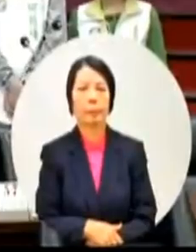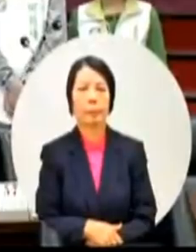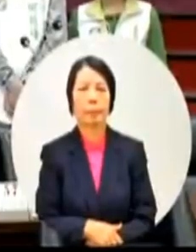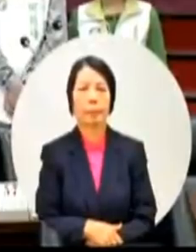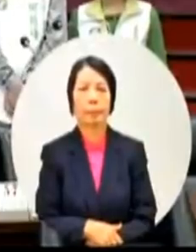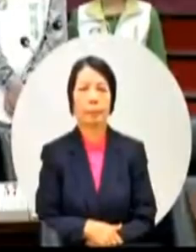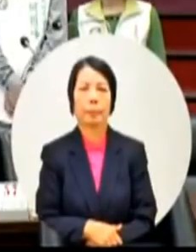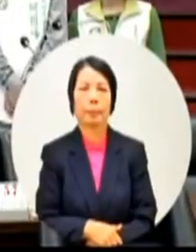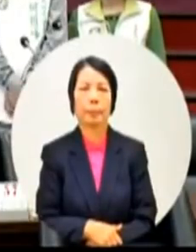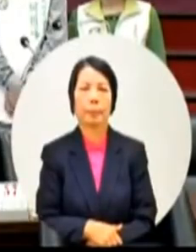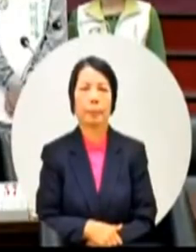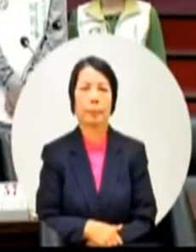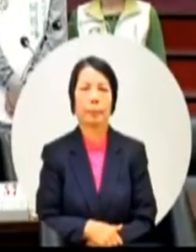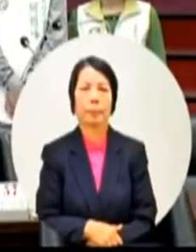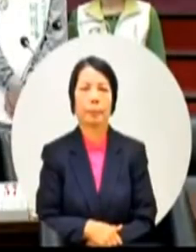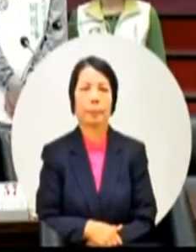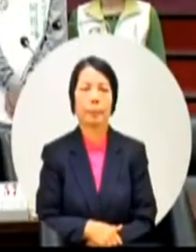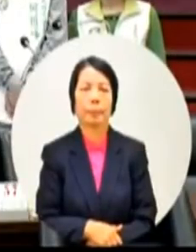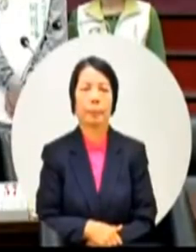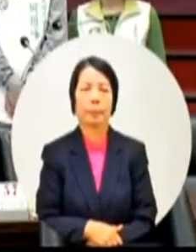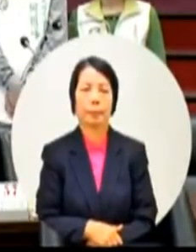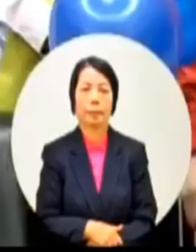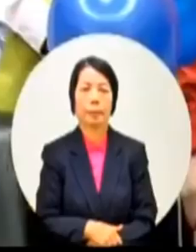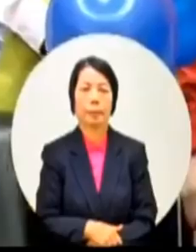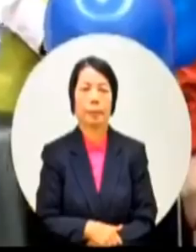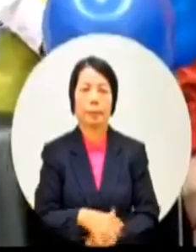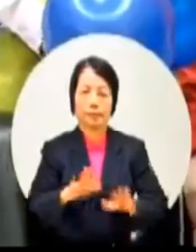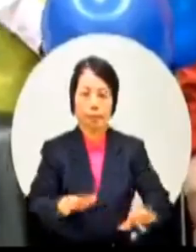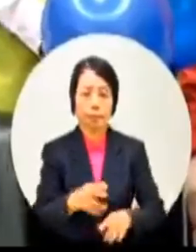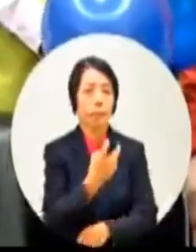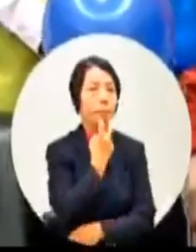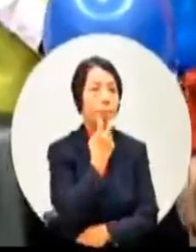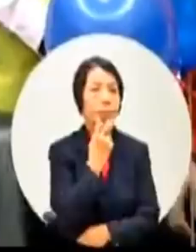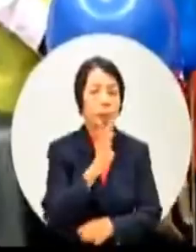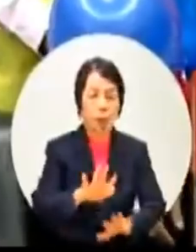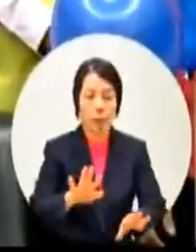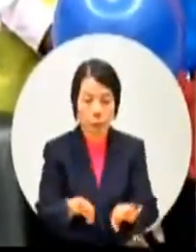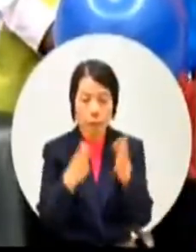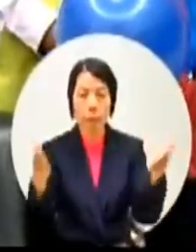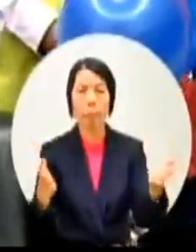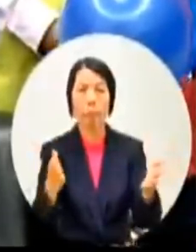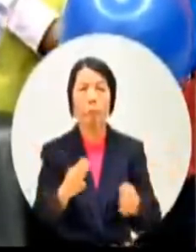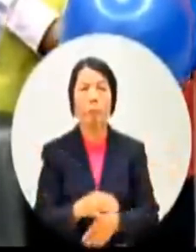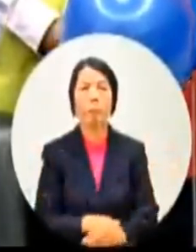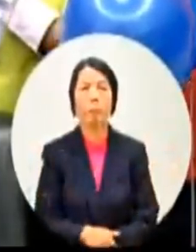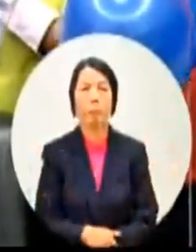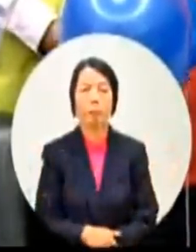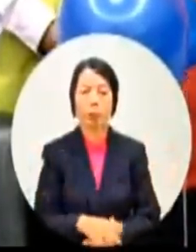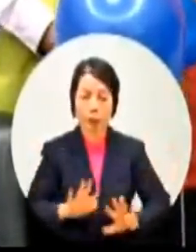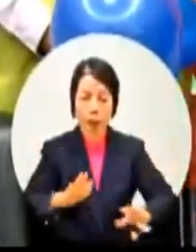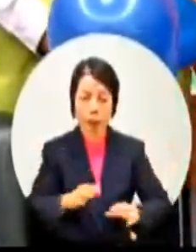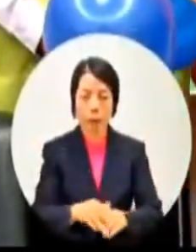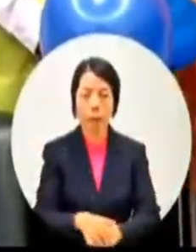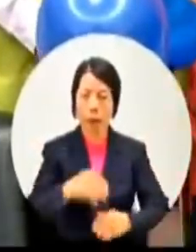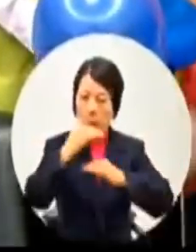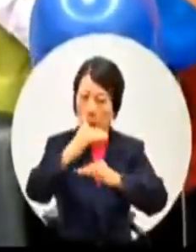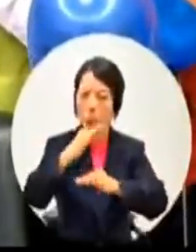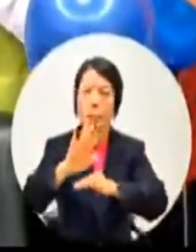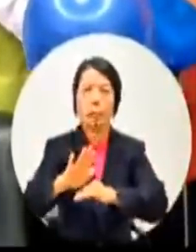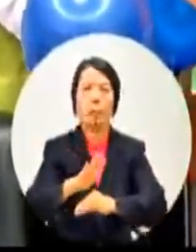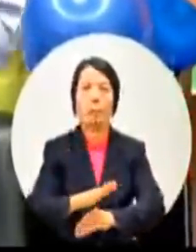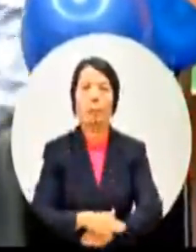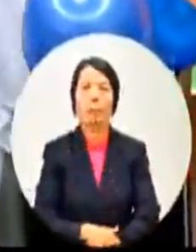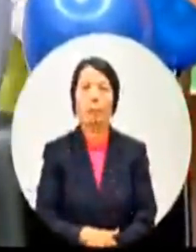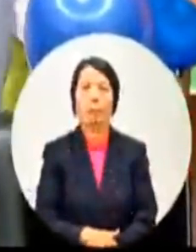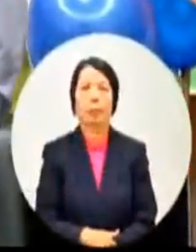目前中央就是有开放，只是额度有限制，条件有限制。 当然，当然，你都未想空想你安尼啊。